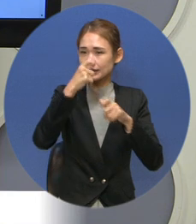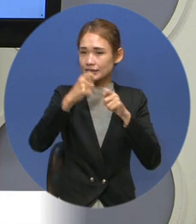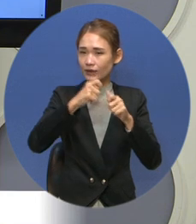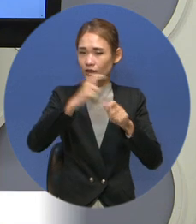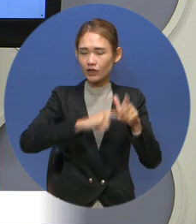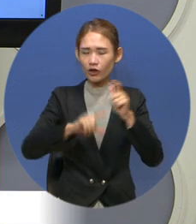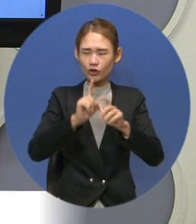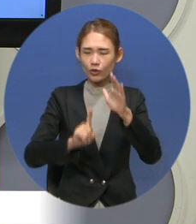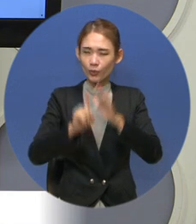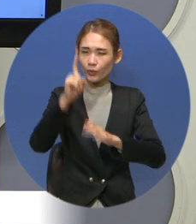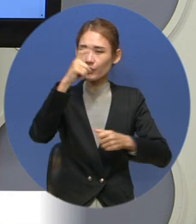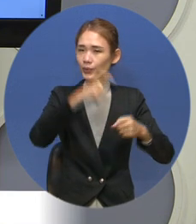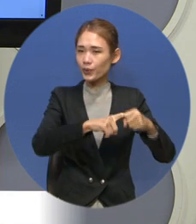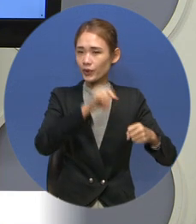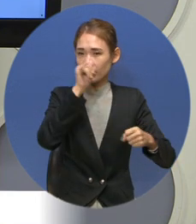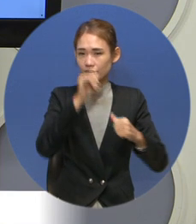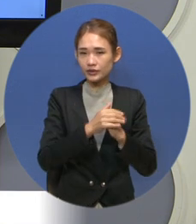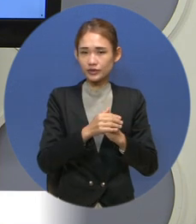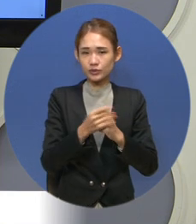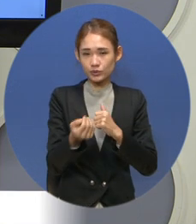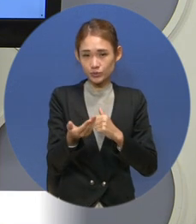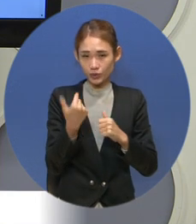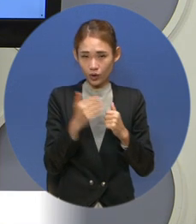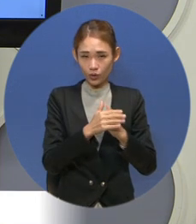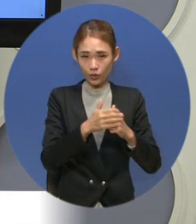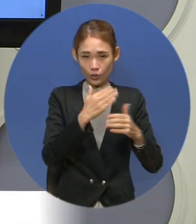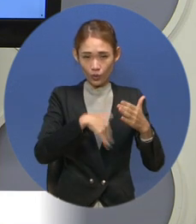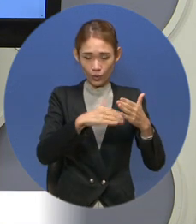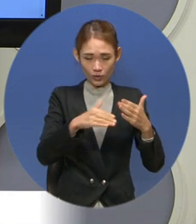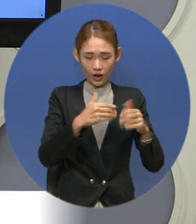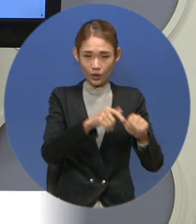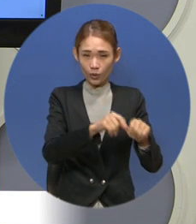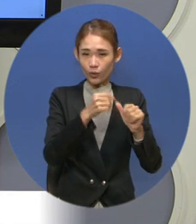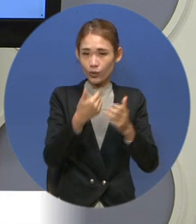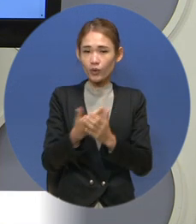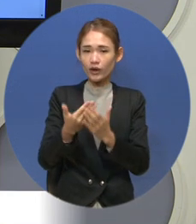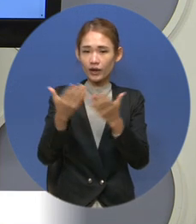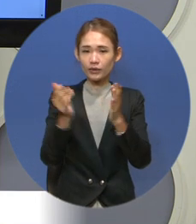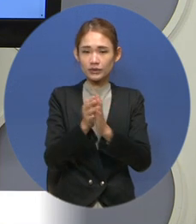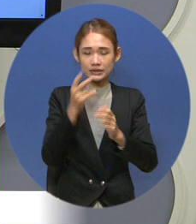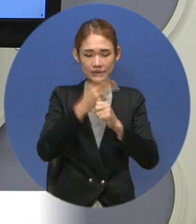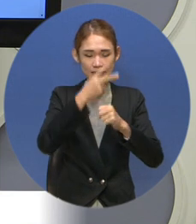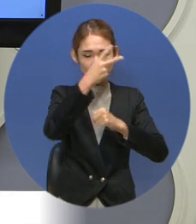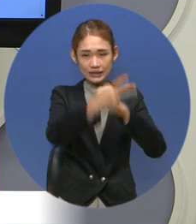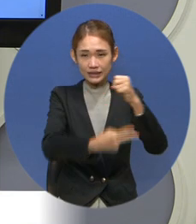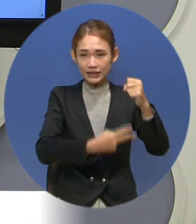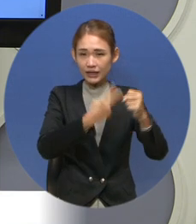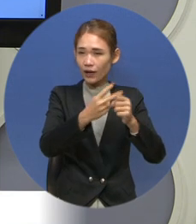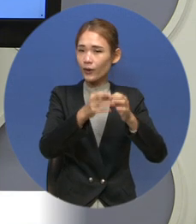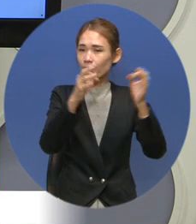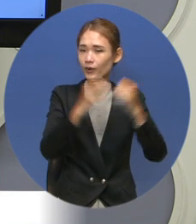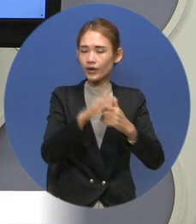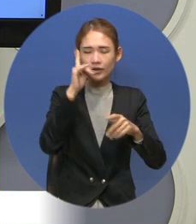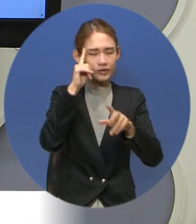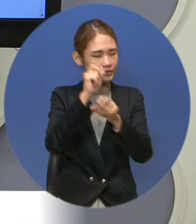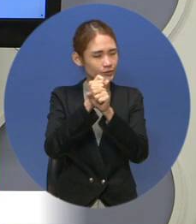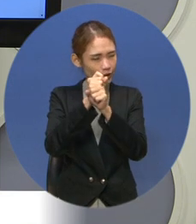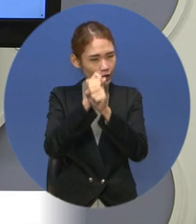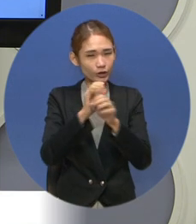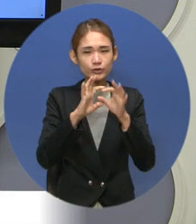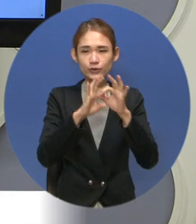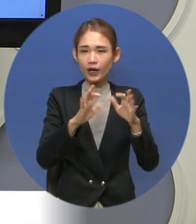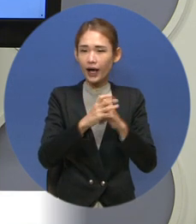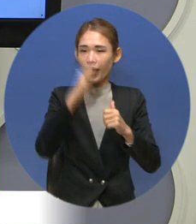있습니다 앞서 공단 고용돼 발언은 최근 2년간 관련 연구를 통해 한국형